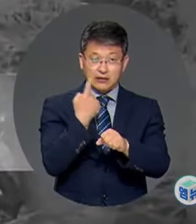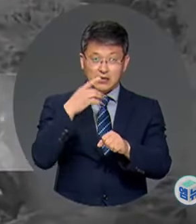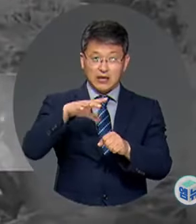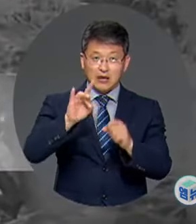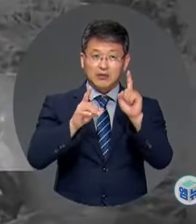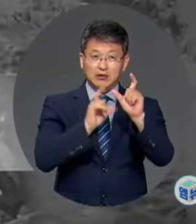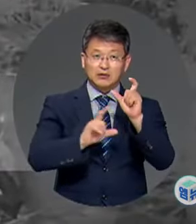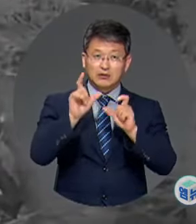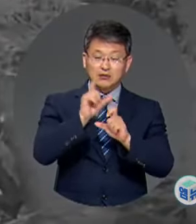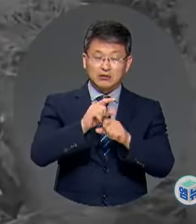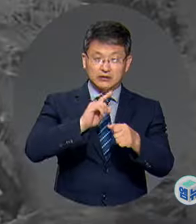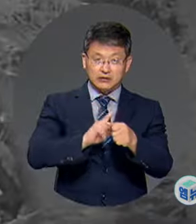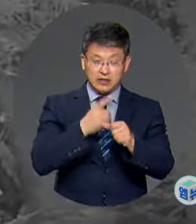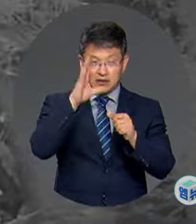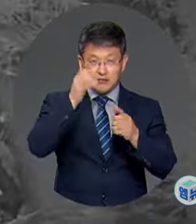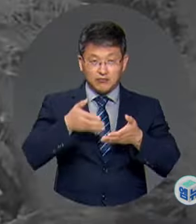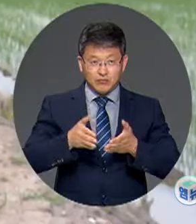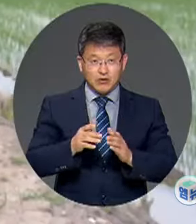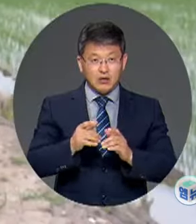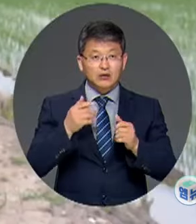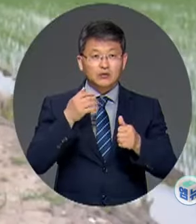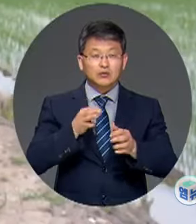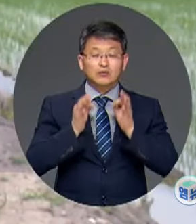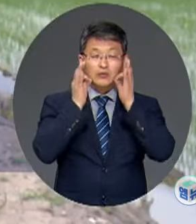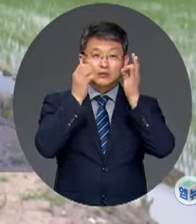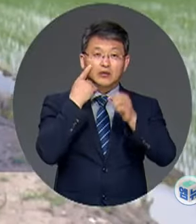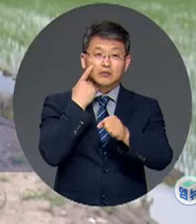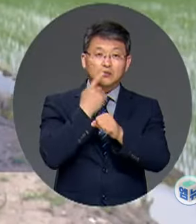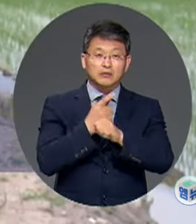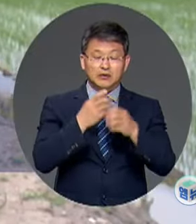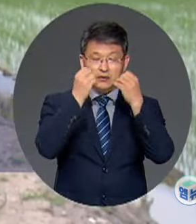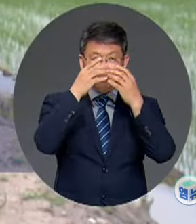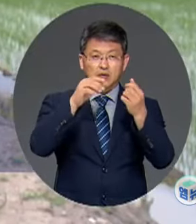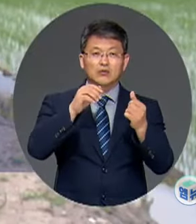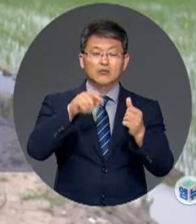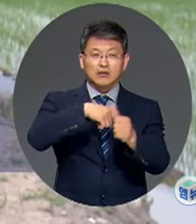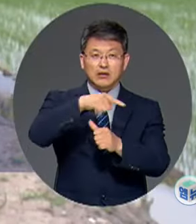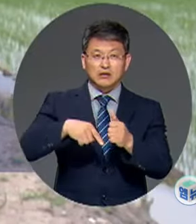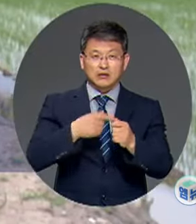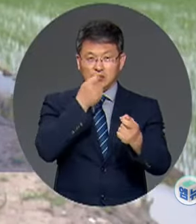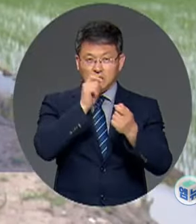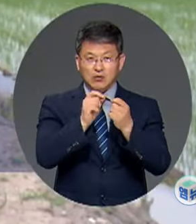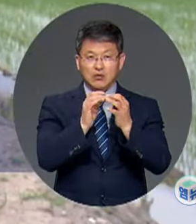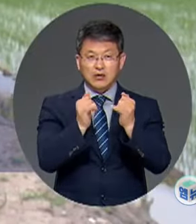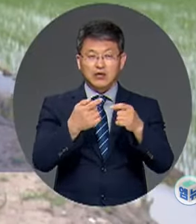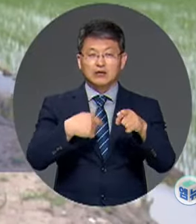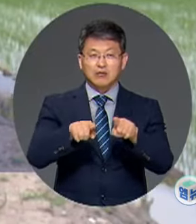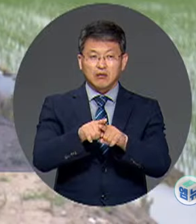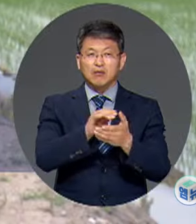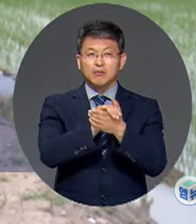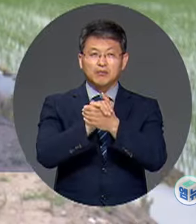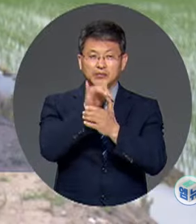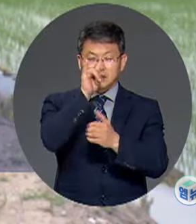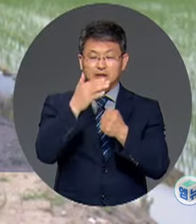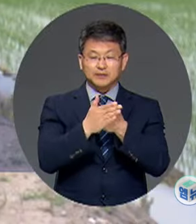한 번 더 자연 부화에 도전하기로 했습니다 새로운 환경 사육사와 또 새로운 친밀도를 뭐해야